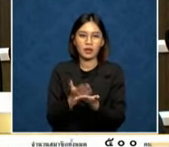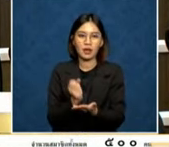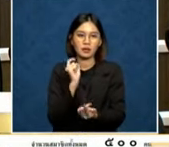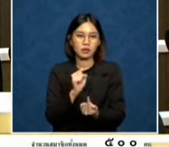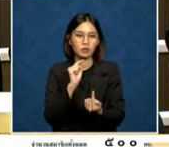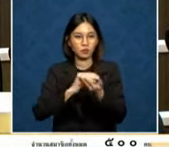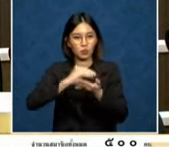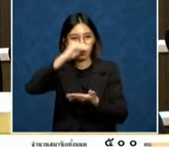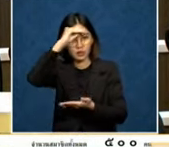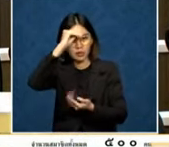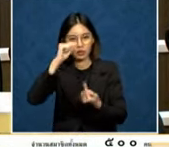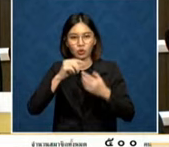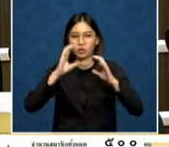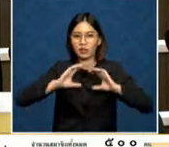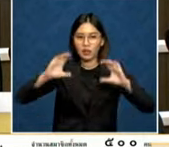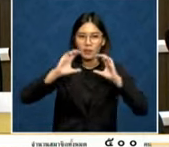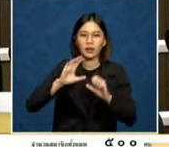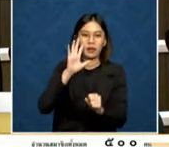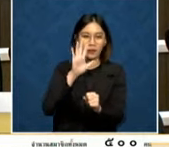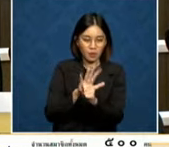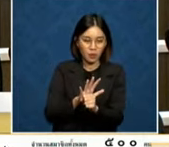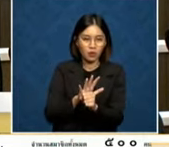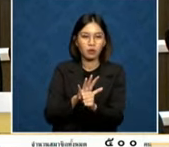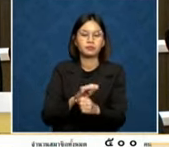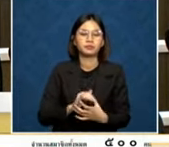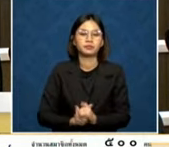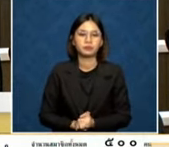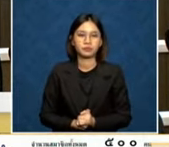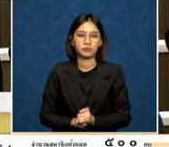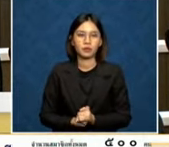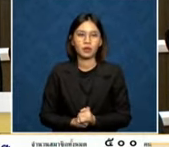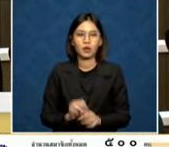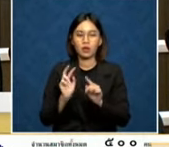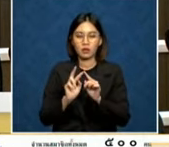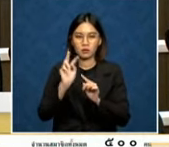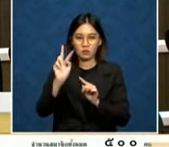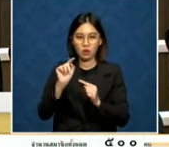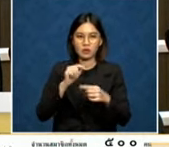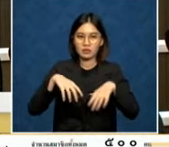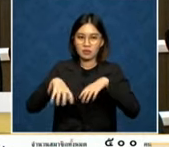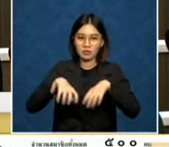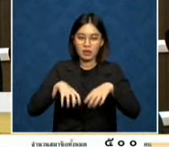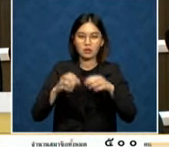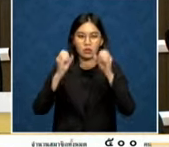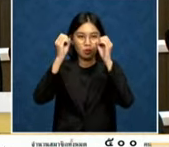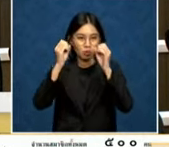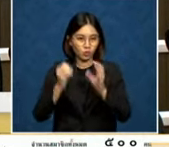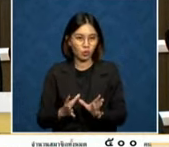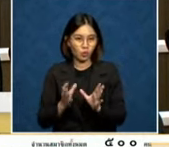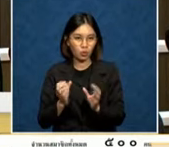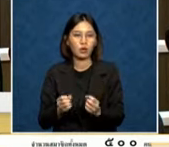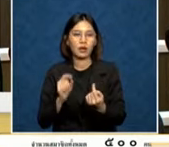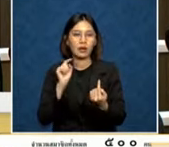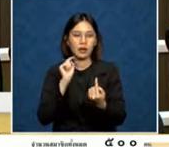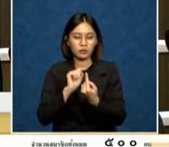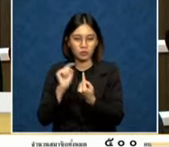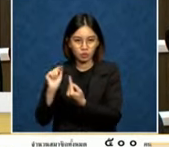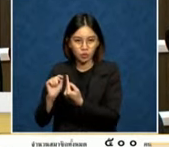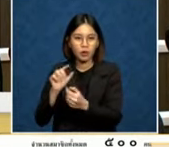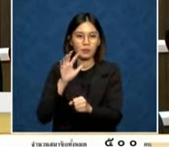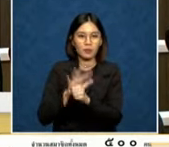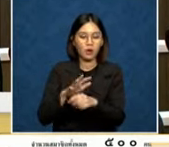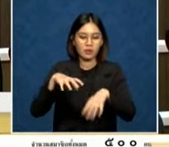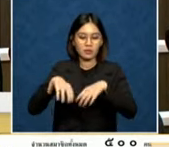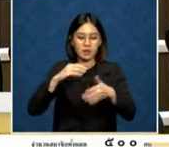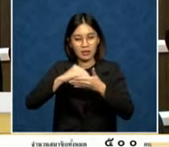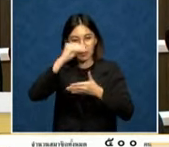จัดการศึกษาจากรัฐบาลให้เพียงพอและก็พอเพียง 2จัดสรรครูให้เพียงพอสามารถจัด